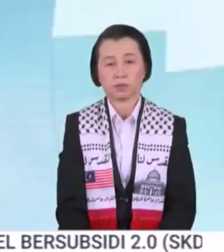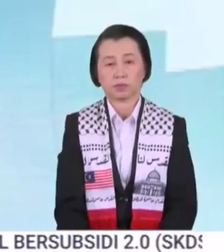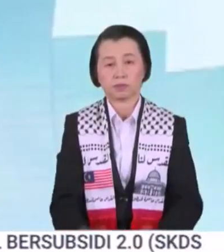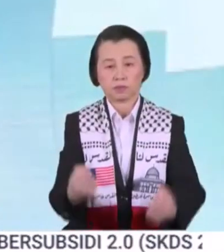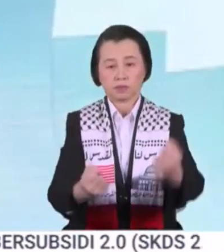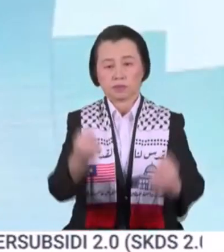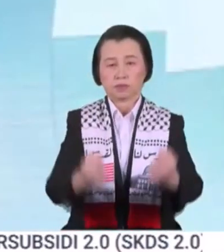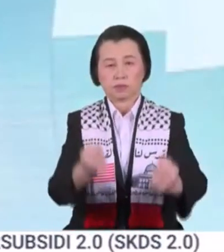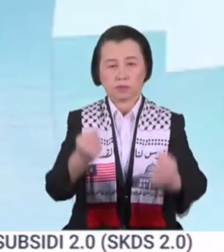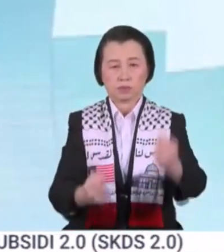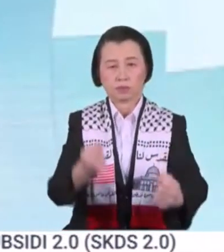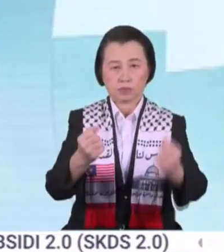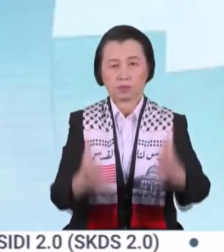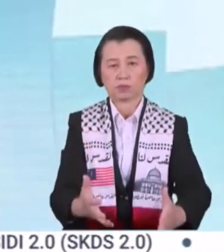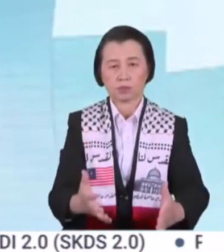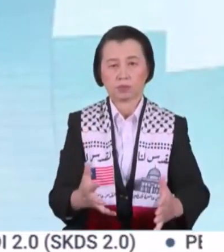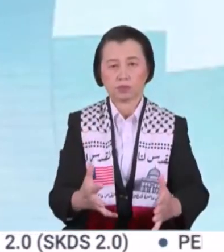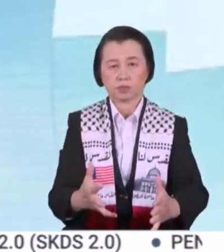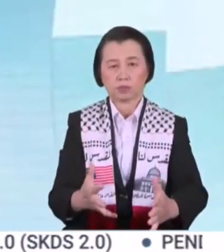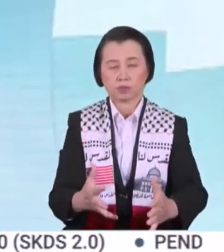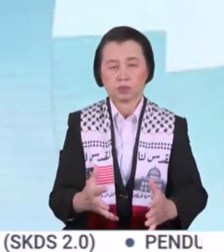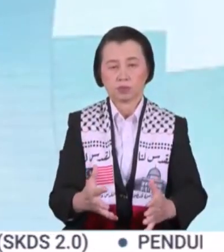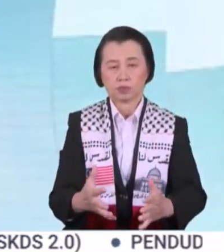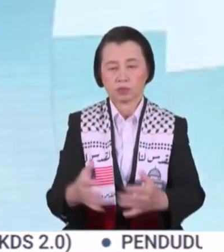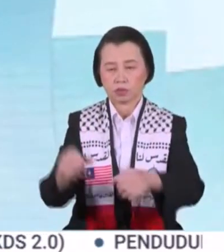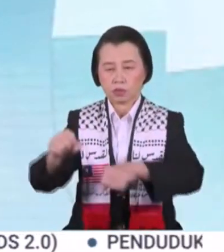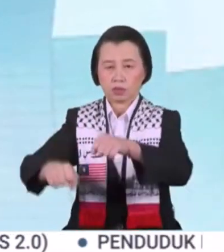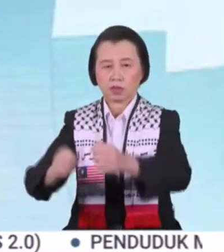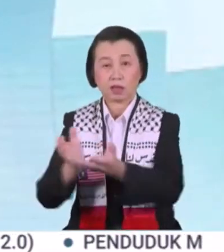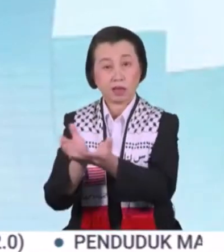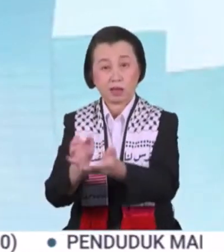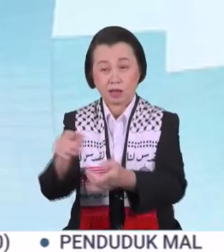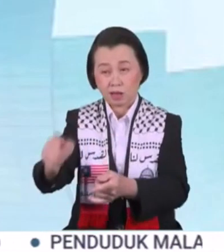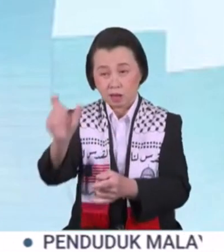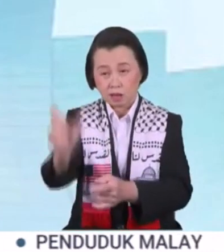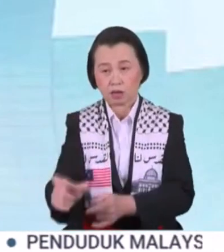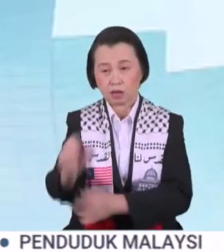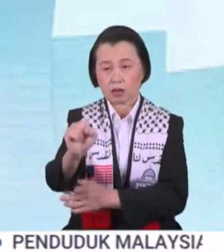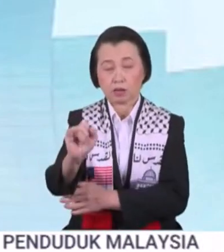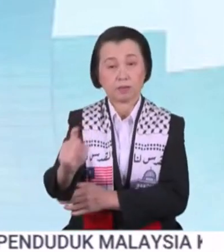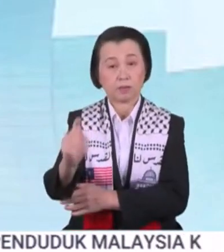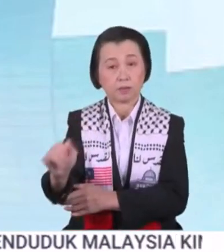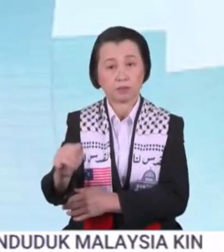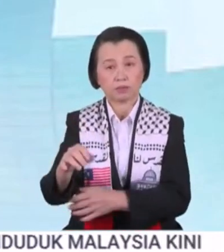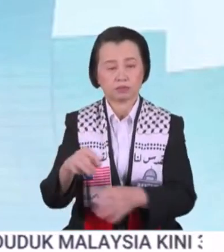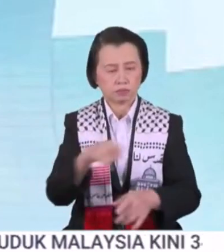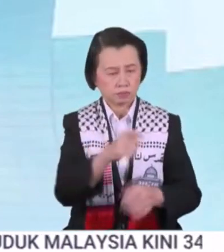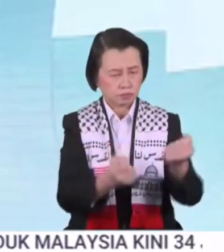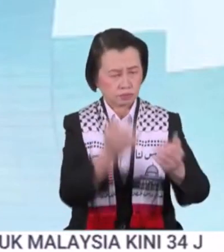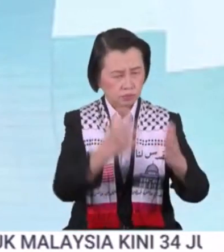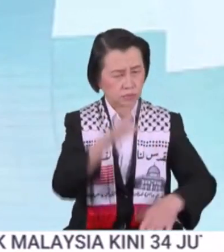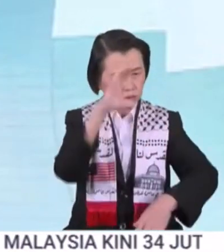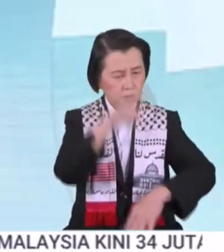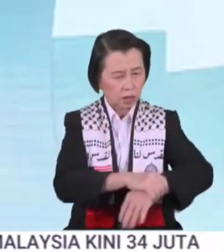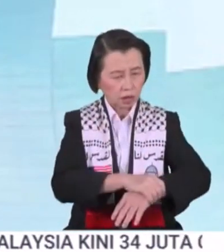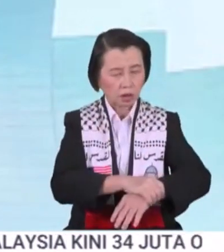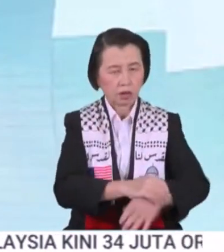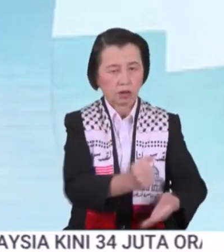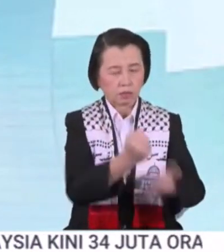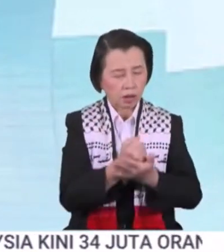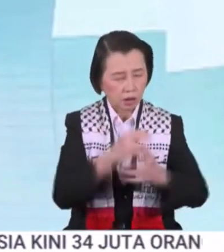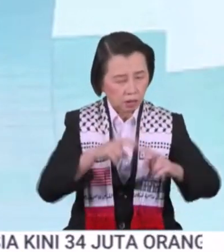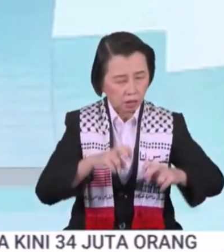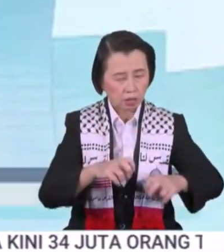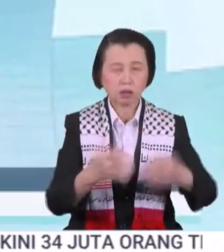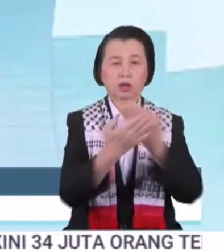Pemandu yang terbabit dengan kemalangan melibatkan atlet kayak kebangsaan Siti Nurul Mashita Ilyas ditahan bagi membantu siasatan